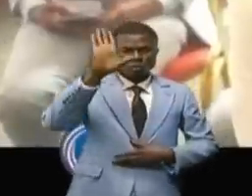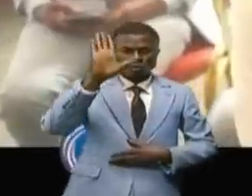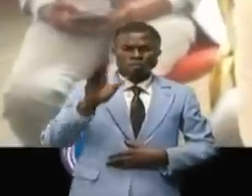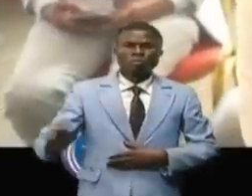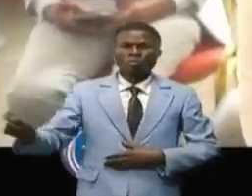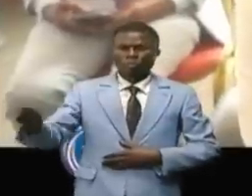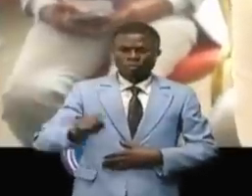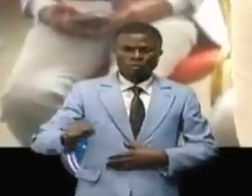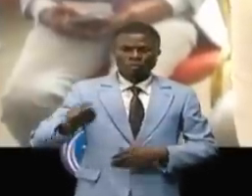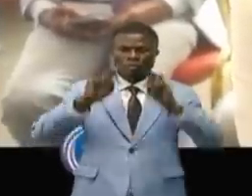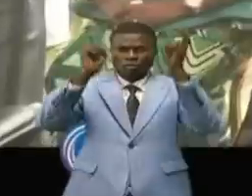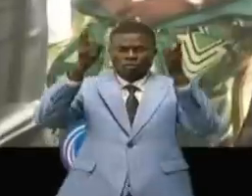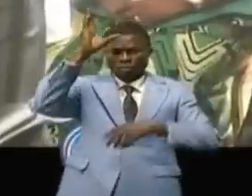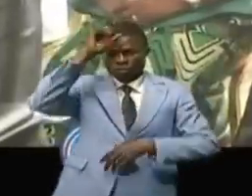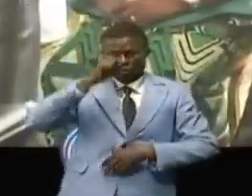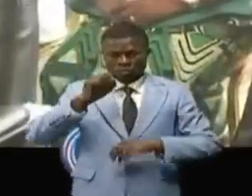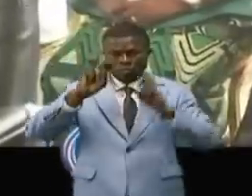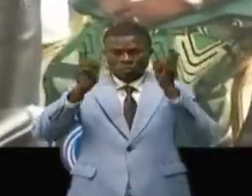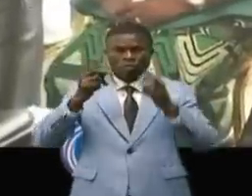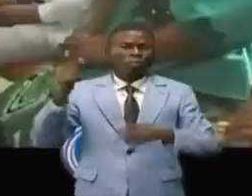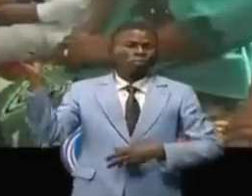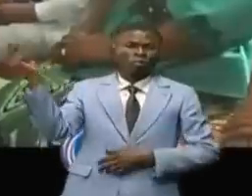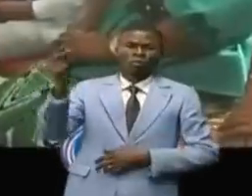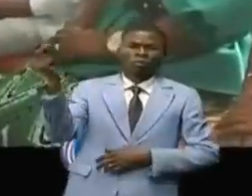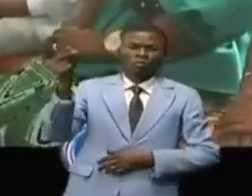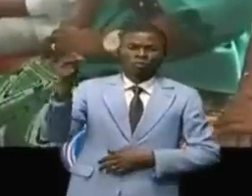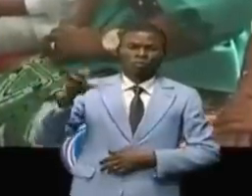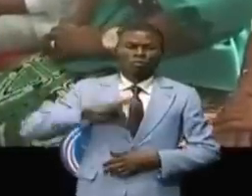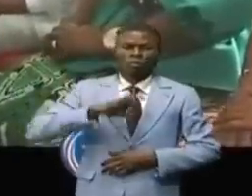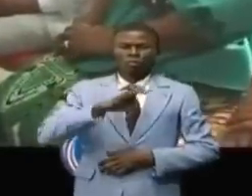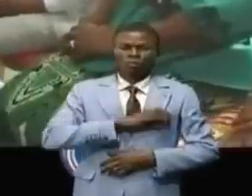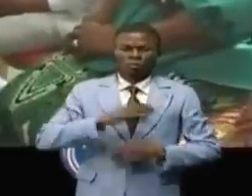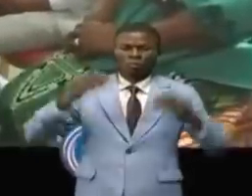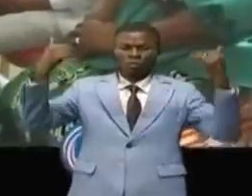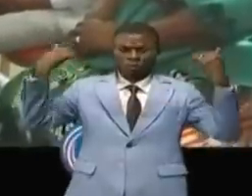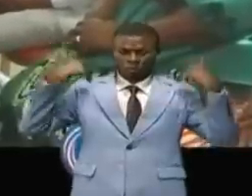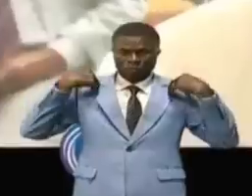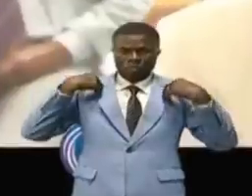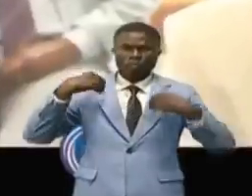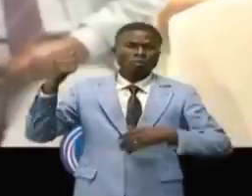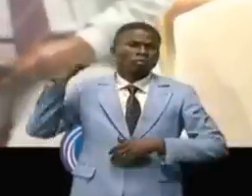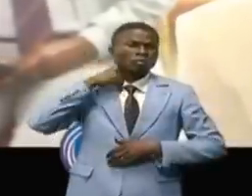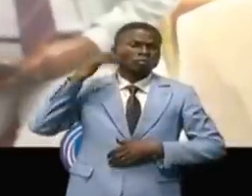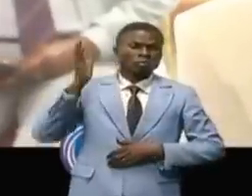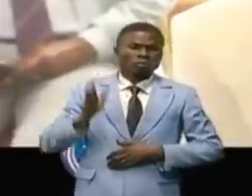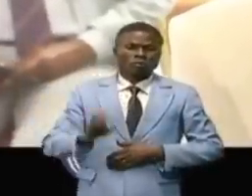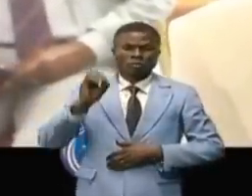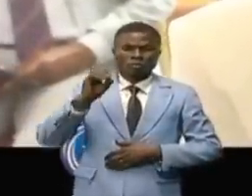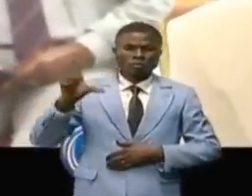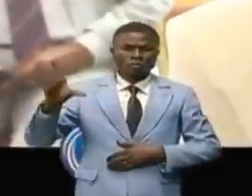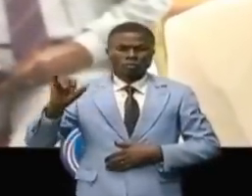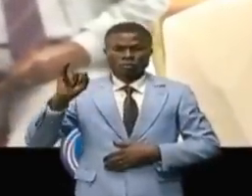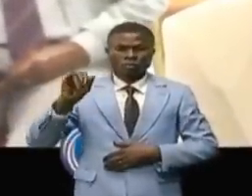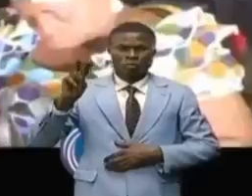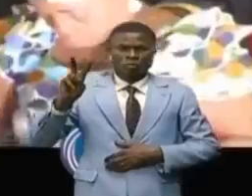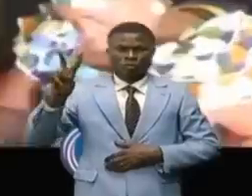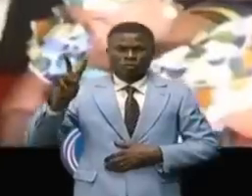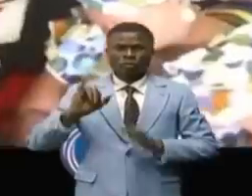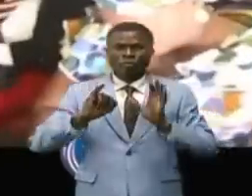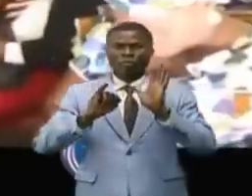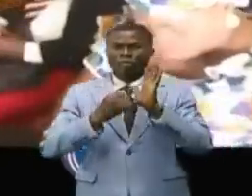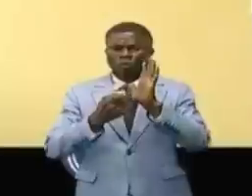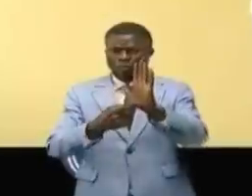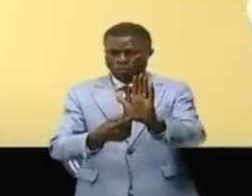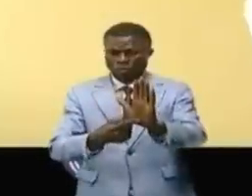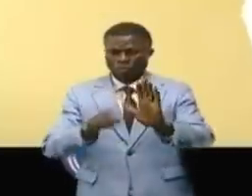antennes outre la ville de bandungu et celle de Q8 le comité de gestion dort à la tête le doctorat Olivier Boulard a été présenté au grand